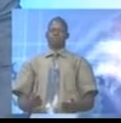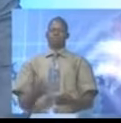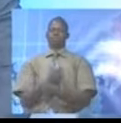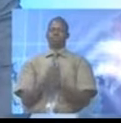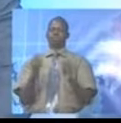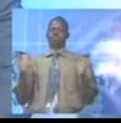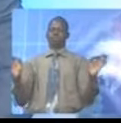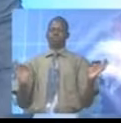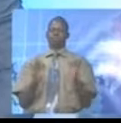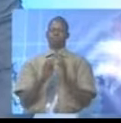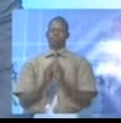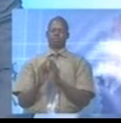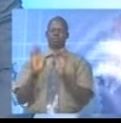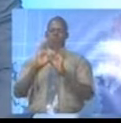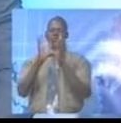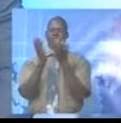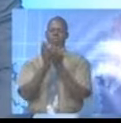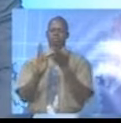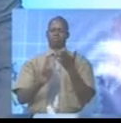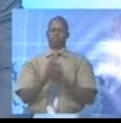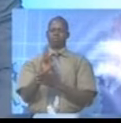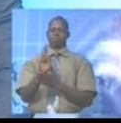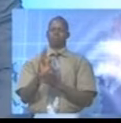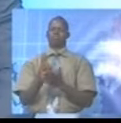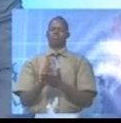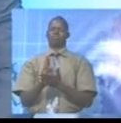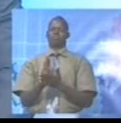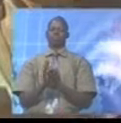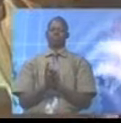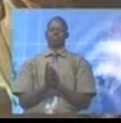grande mobilisation de la communauté universitaire. Tanga Kafando.